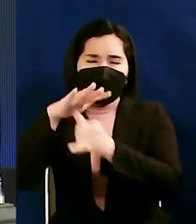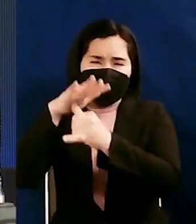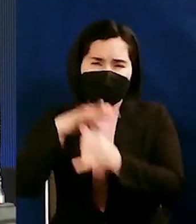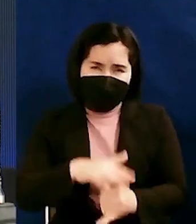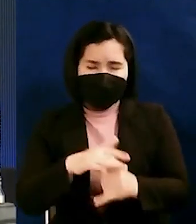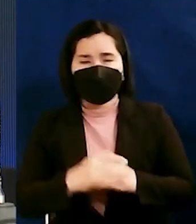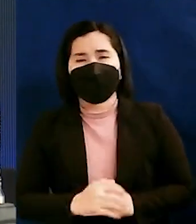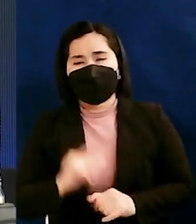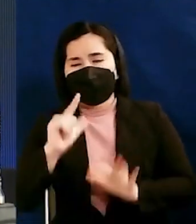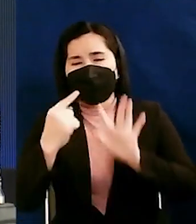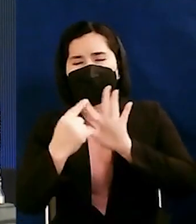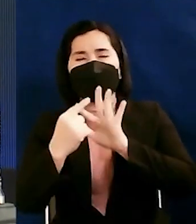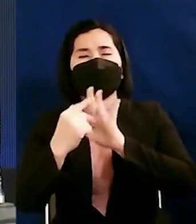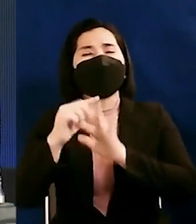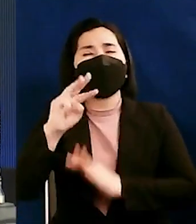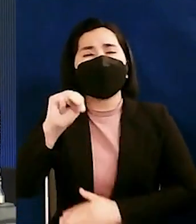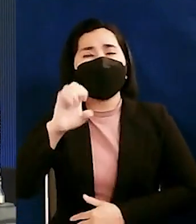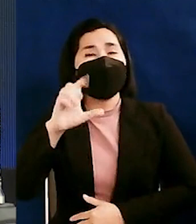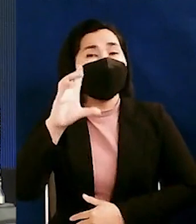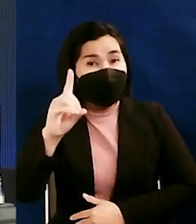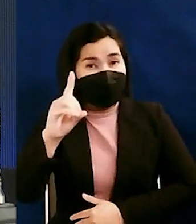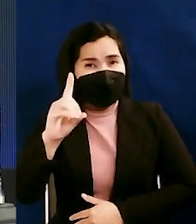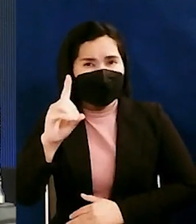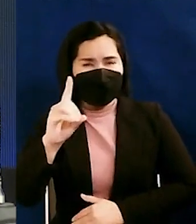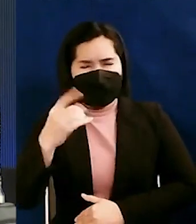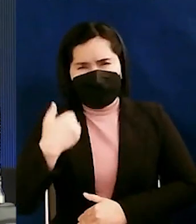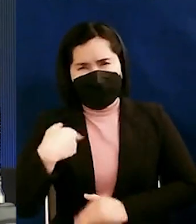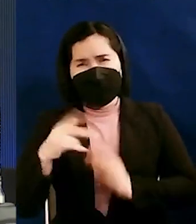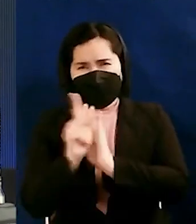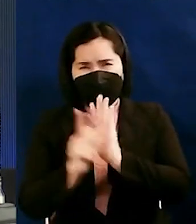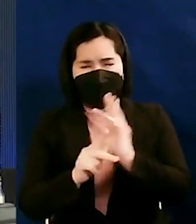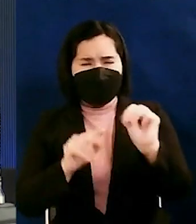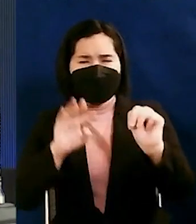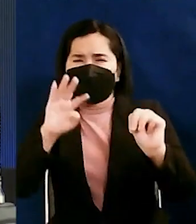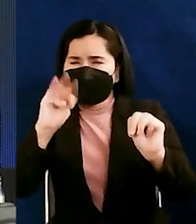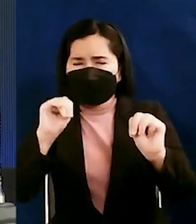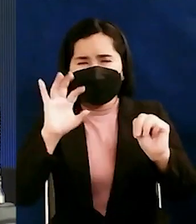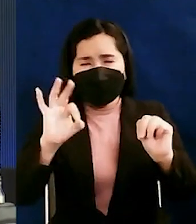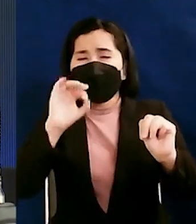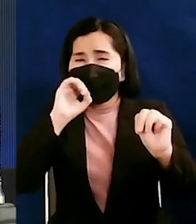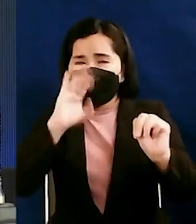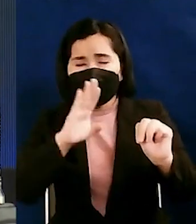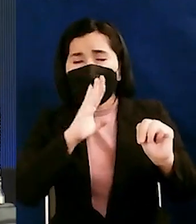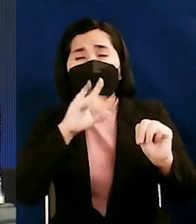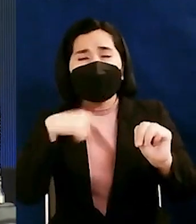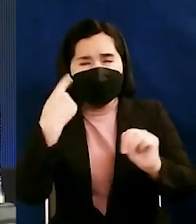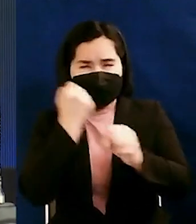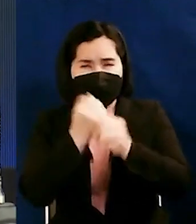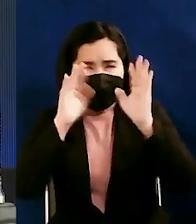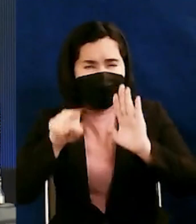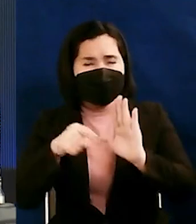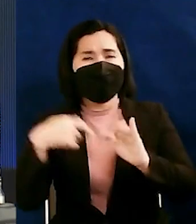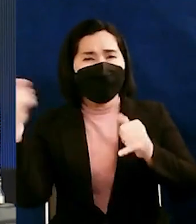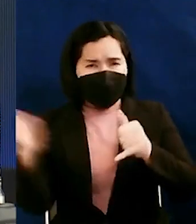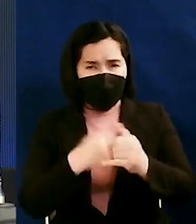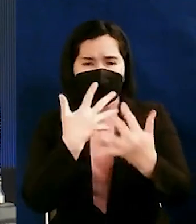ครับในมาตรา49เนี่ยนะครับได้มีโทษที่ระบุไว้นะครับคือจำคุกไม่เกิ